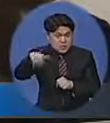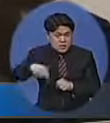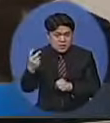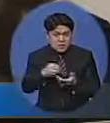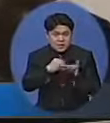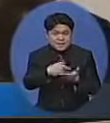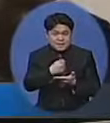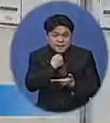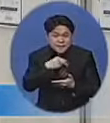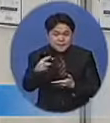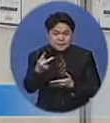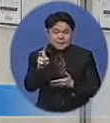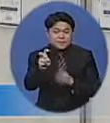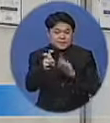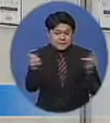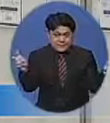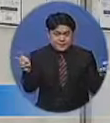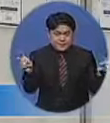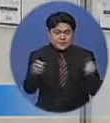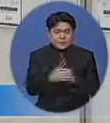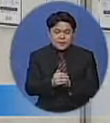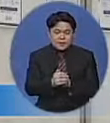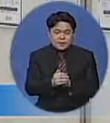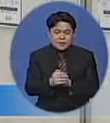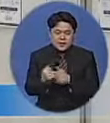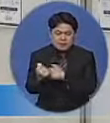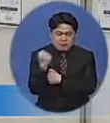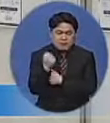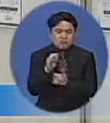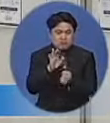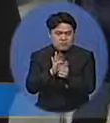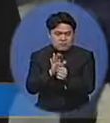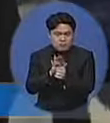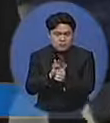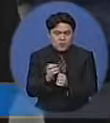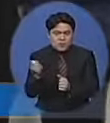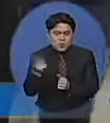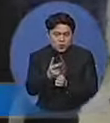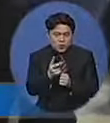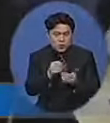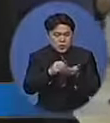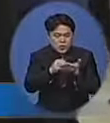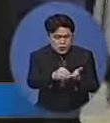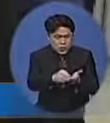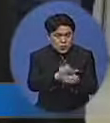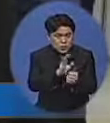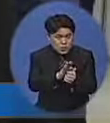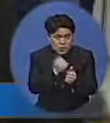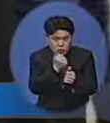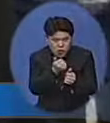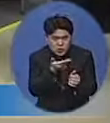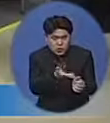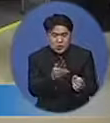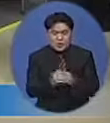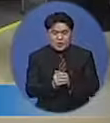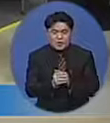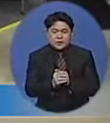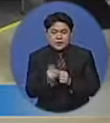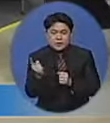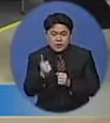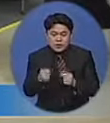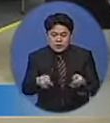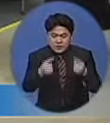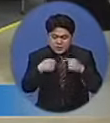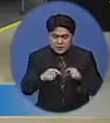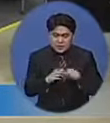희망자 220명을 대상으로 취업 역량 강화와 집중 취업 알선을 지원합니다. 사업 참여자에게는 참여